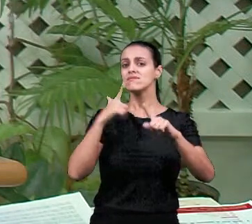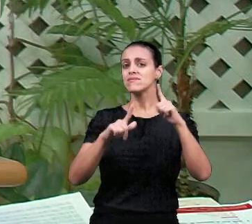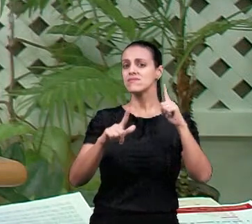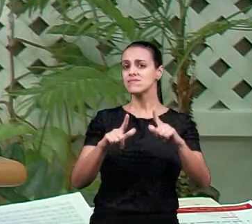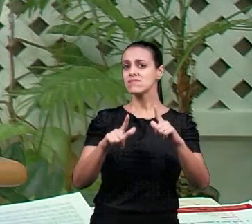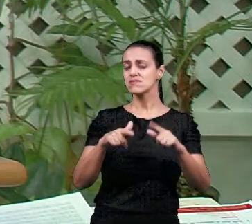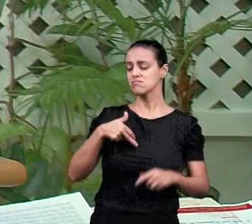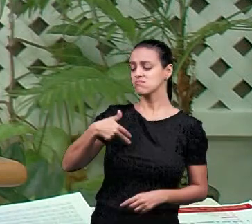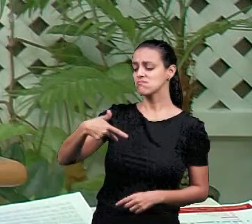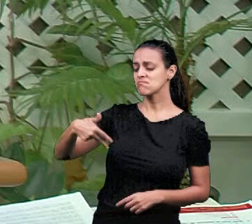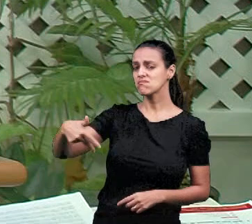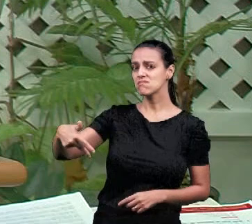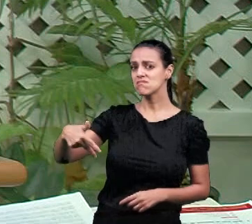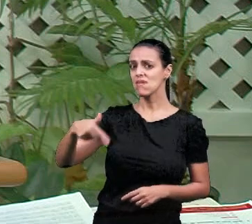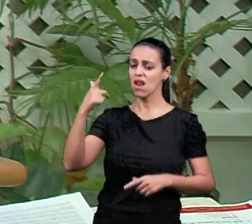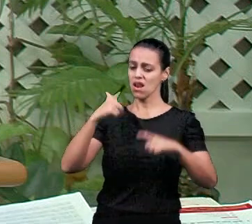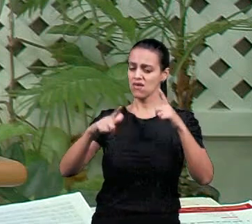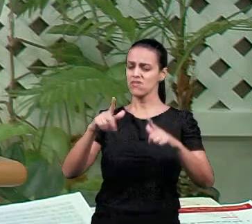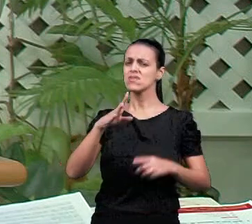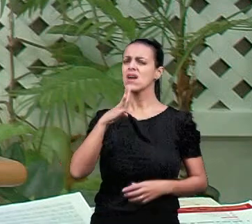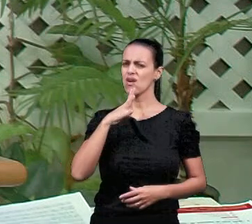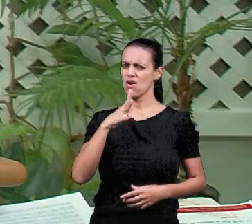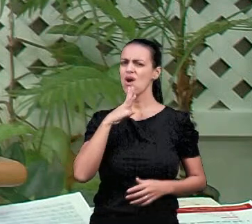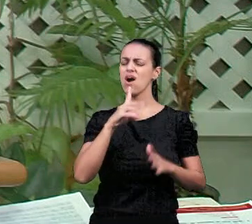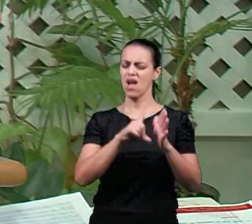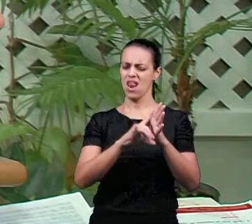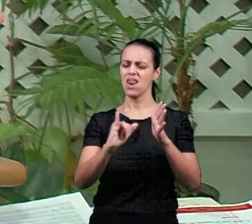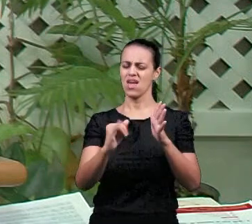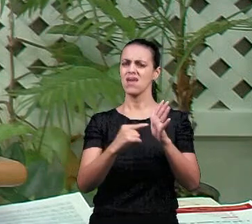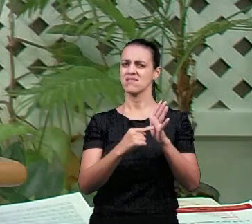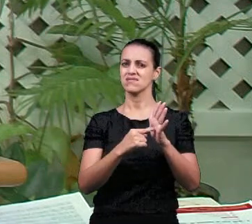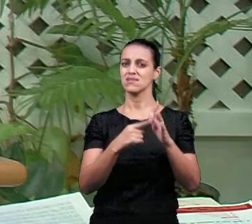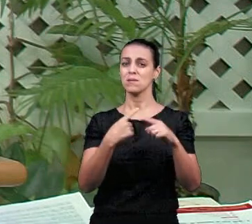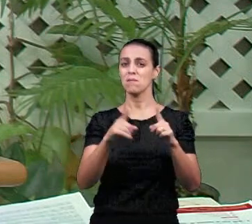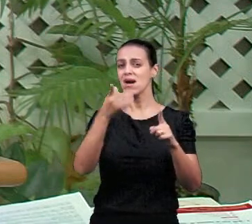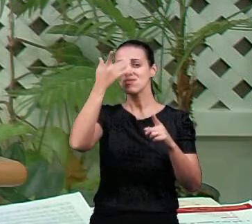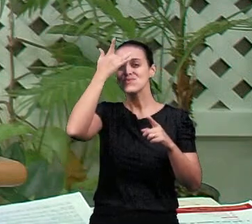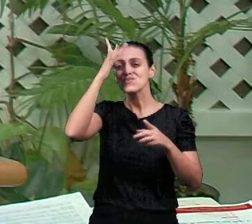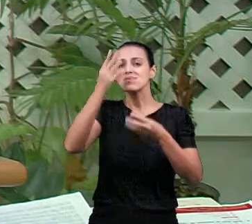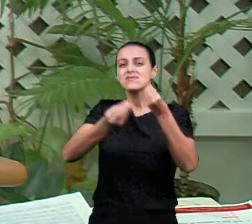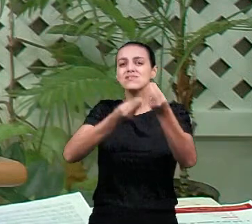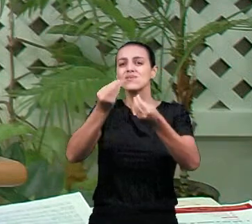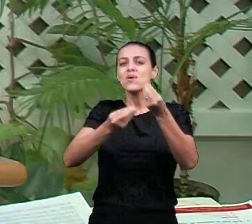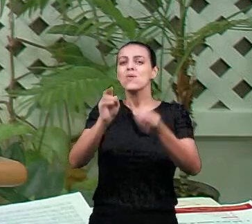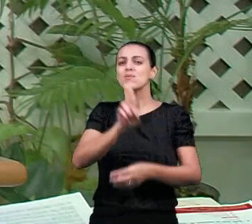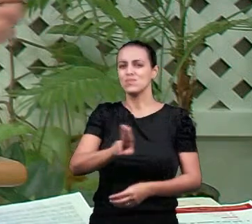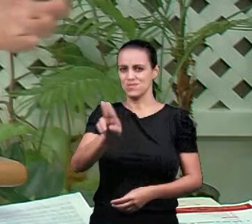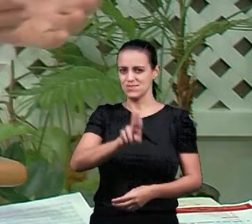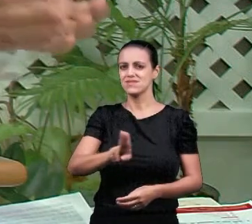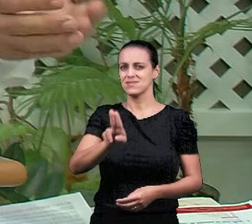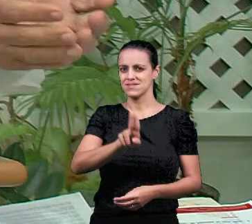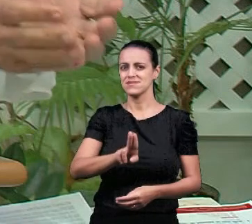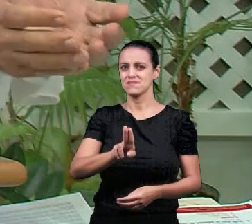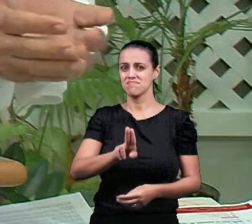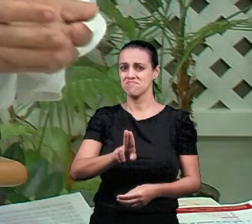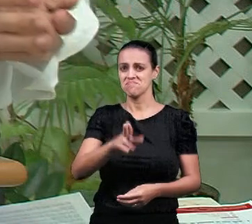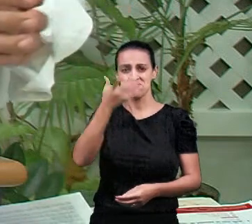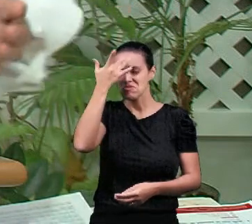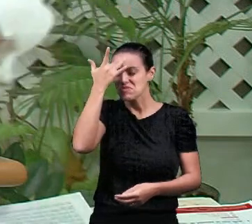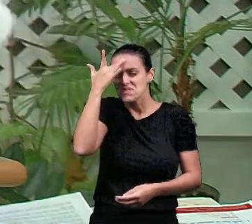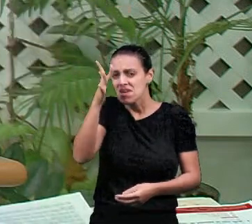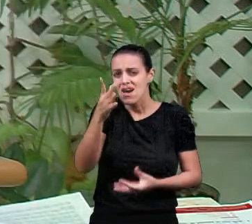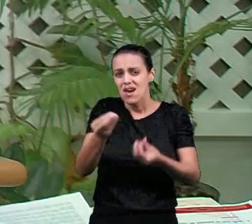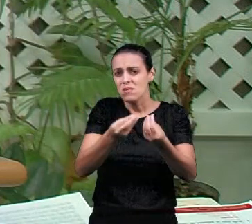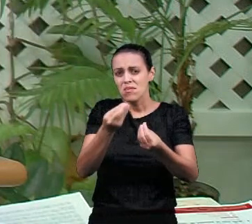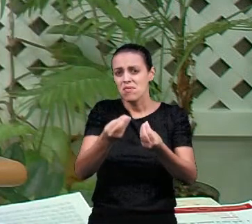cet autre-là, il connaissait très bien la loi, mais il ne savait pas appliquer. Il ne savait pas comment